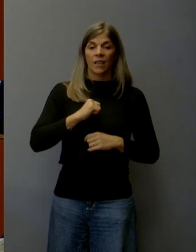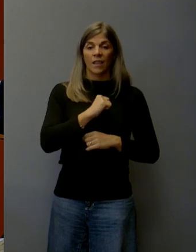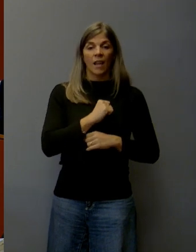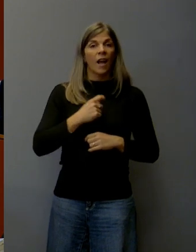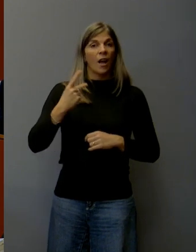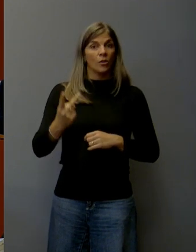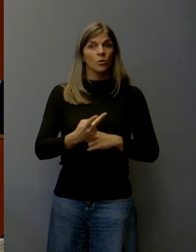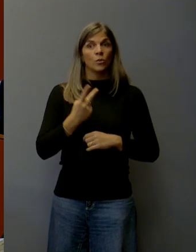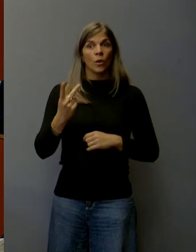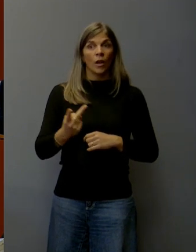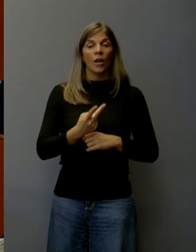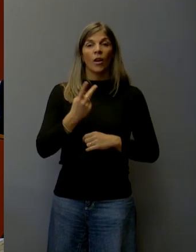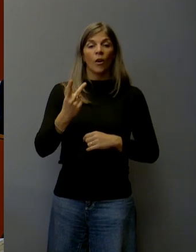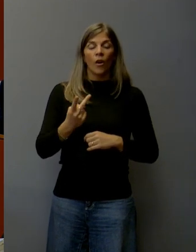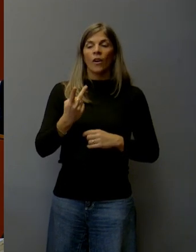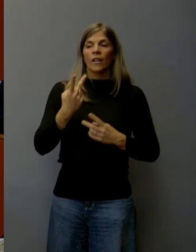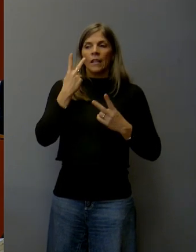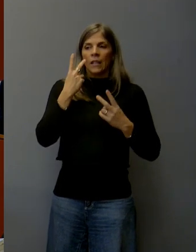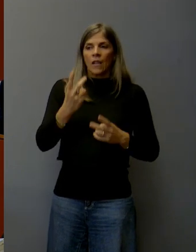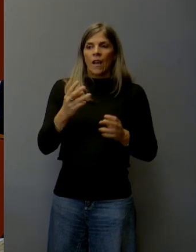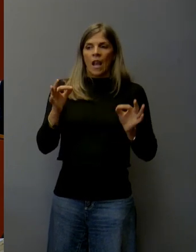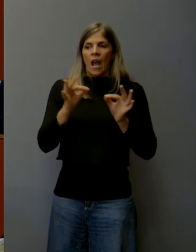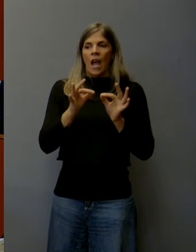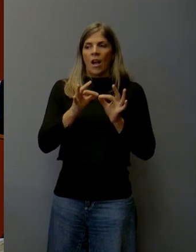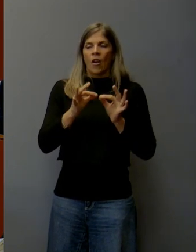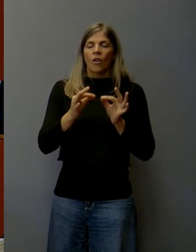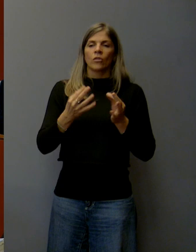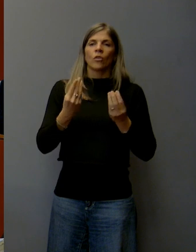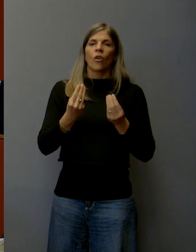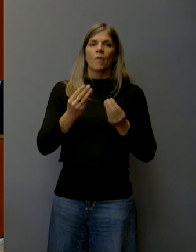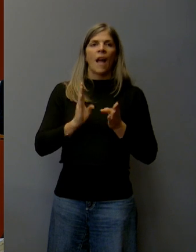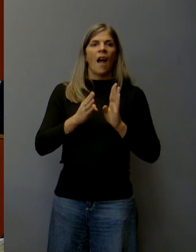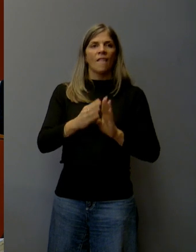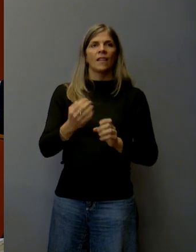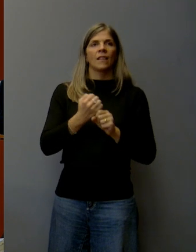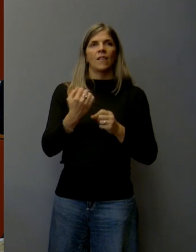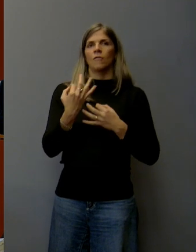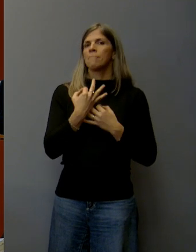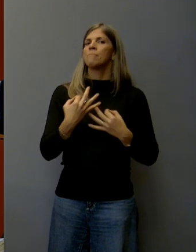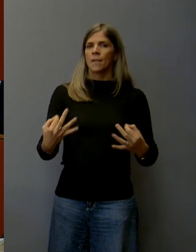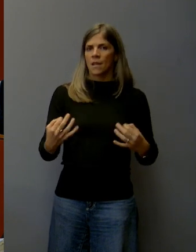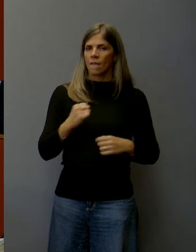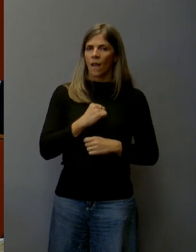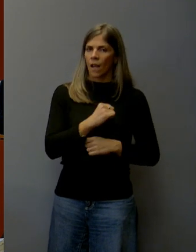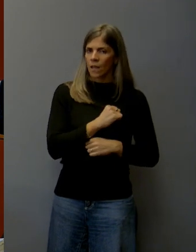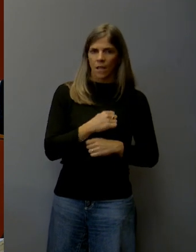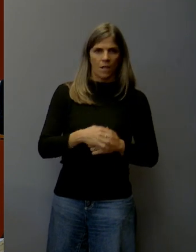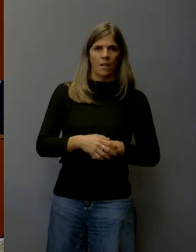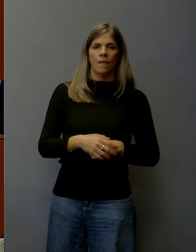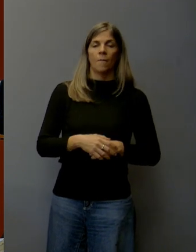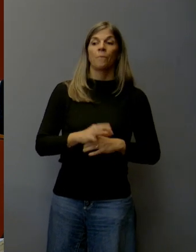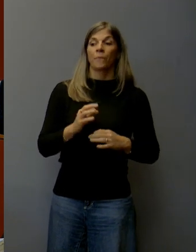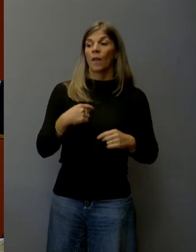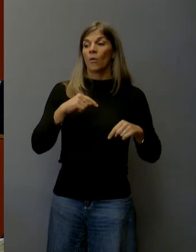per funzionare per poter fare al meglio il nostro lavoro il nostro lavoro qui per rispetto di tutti i cittadini è quello di